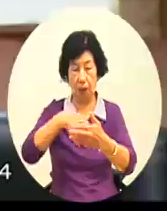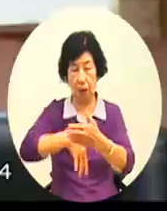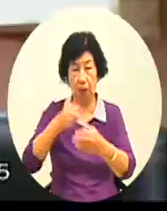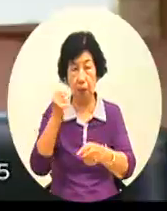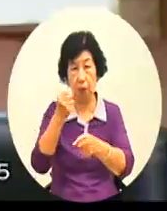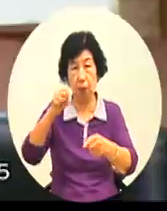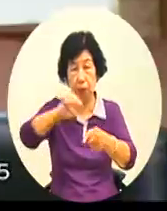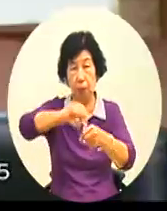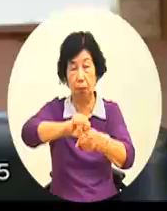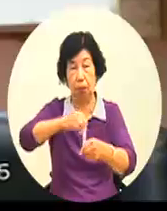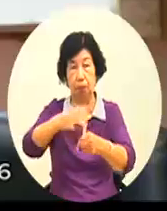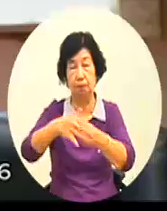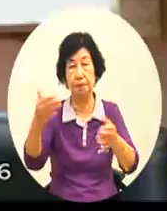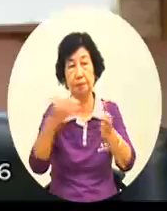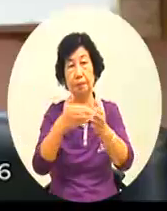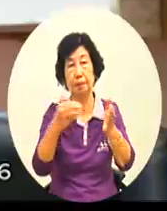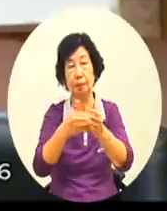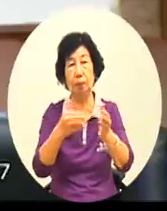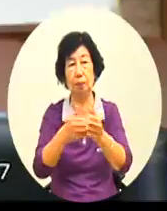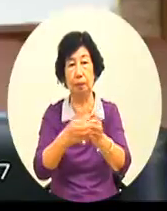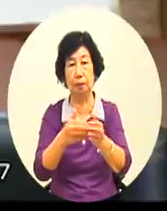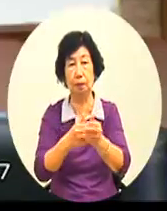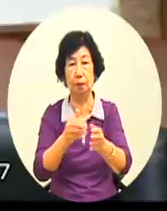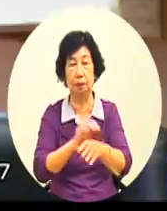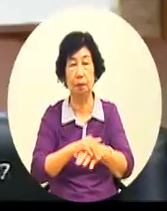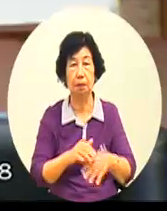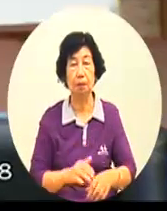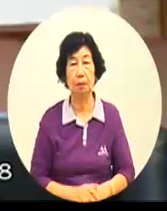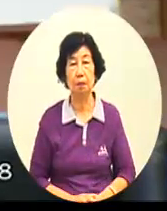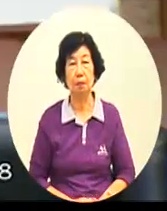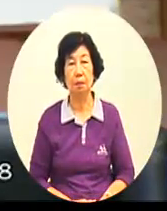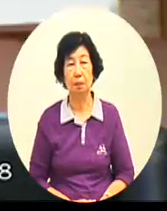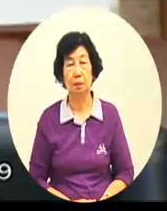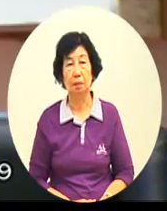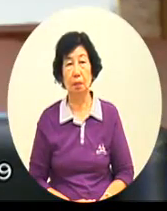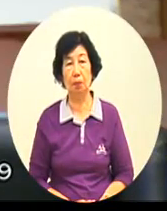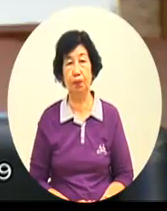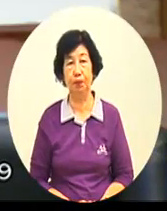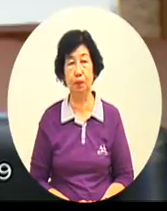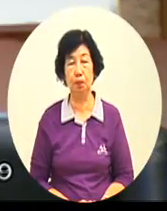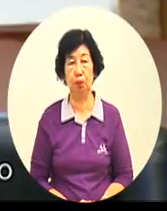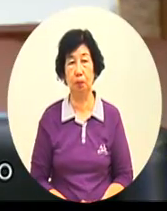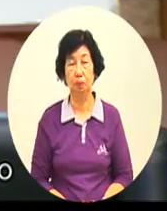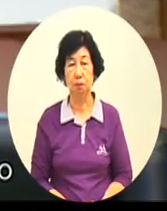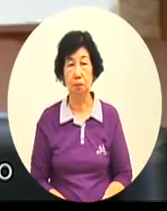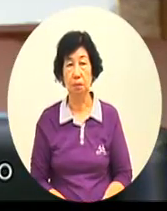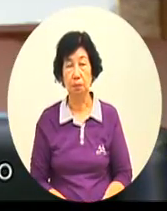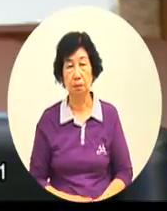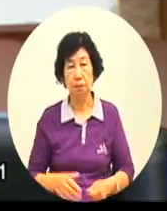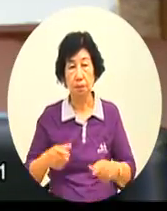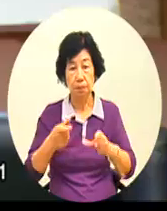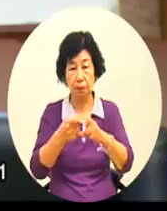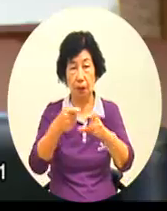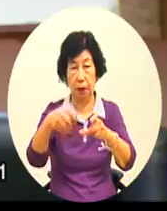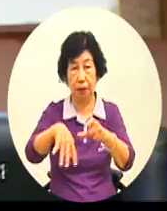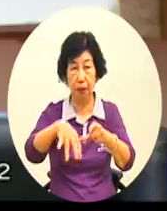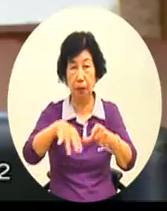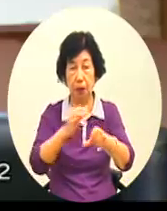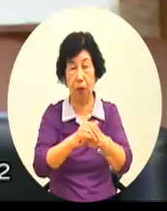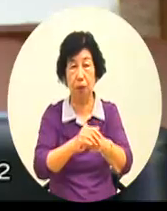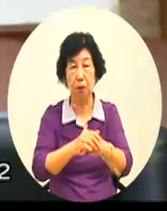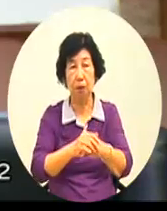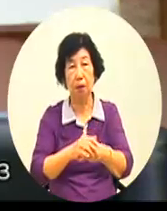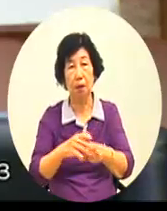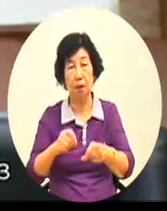坐。所以，我们区公所的经费是接